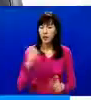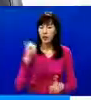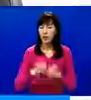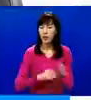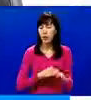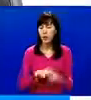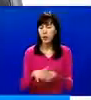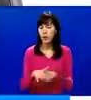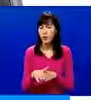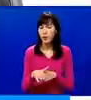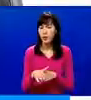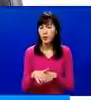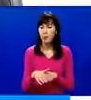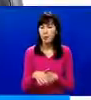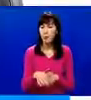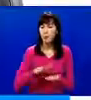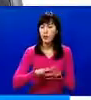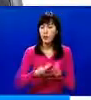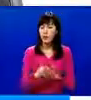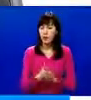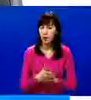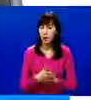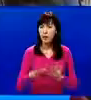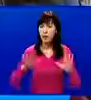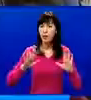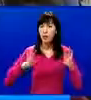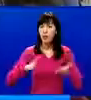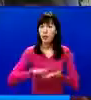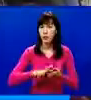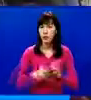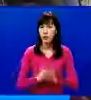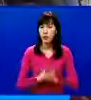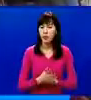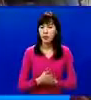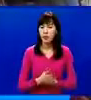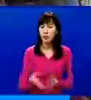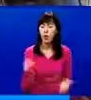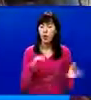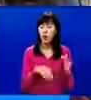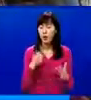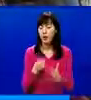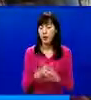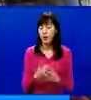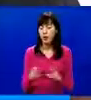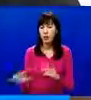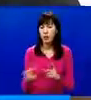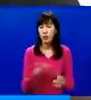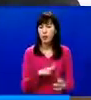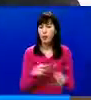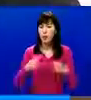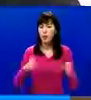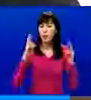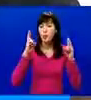такие... Вот, события чрезвычайные. Для купания населения в текущем году будет организовано несколько